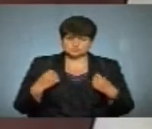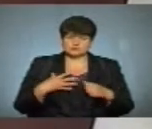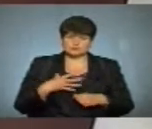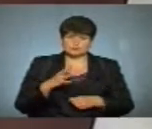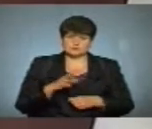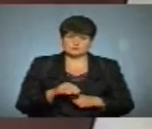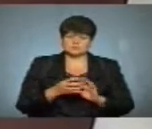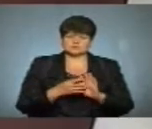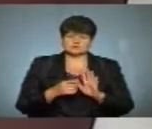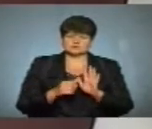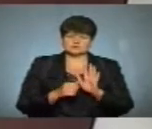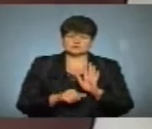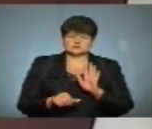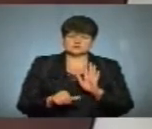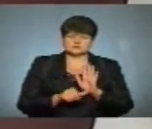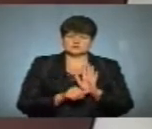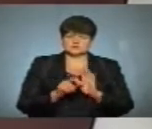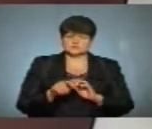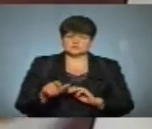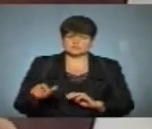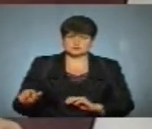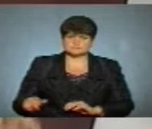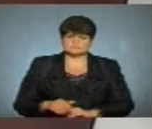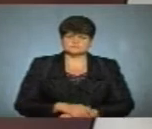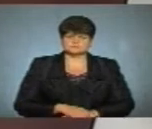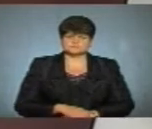померли 966 людей.